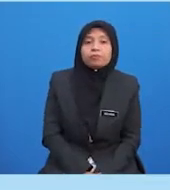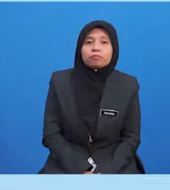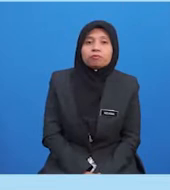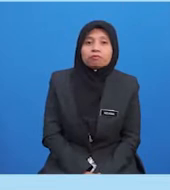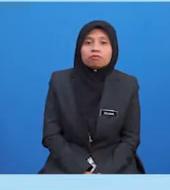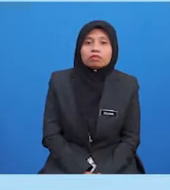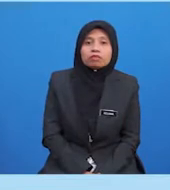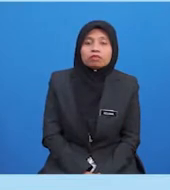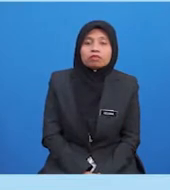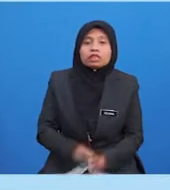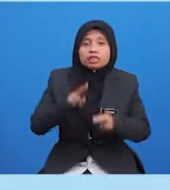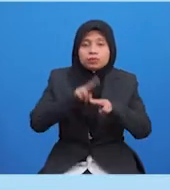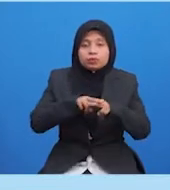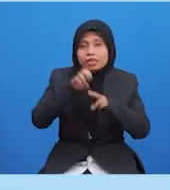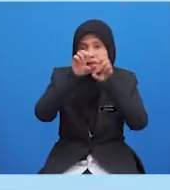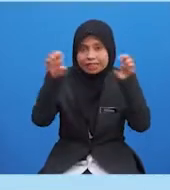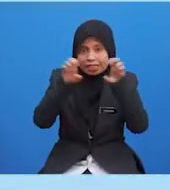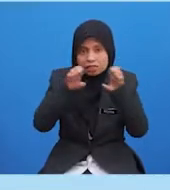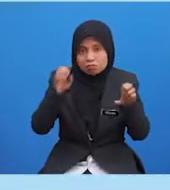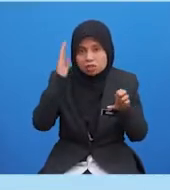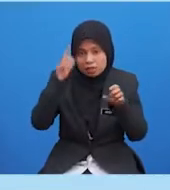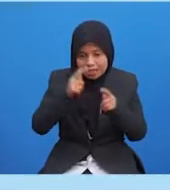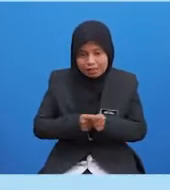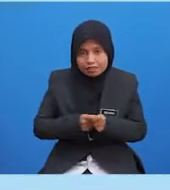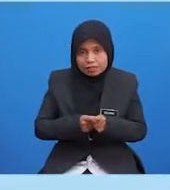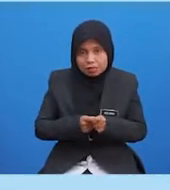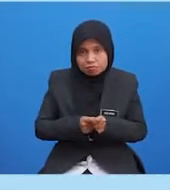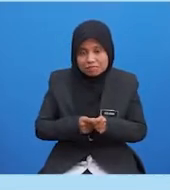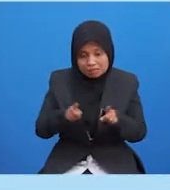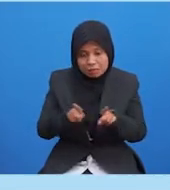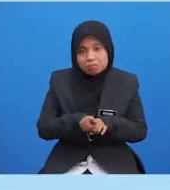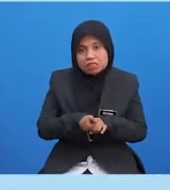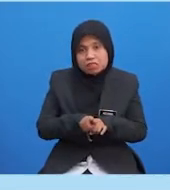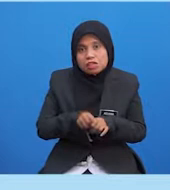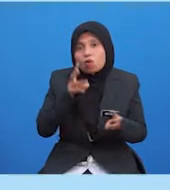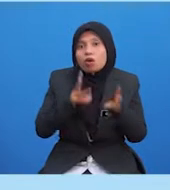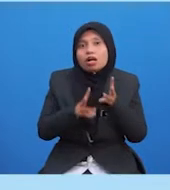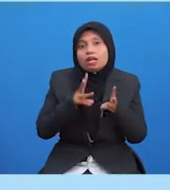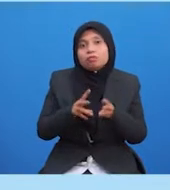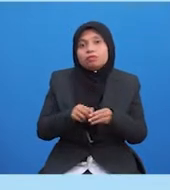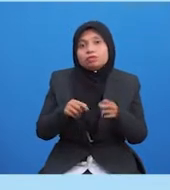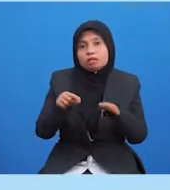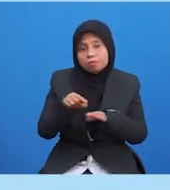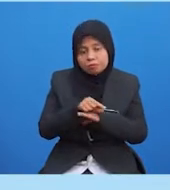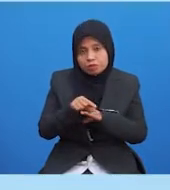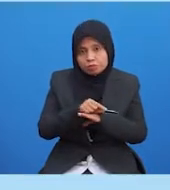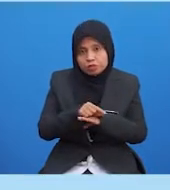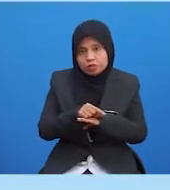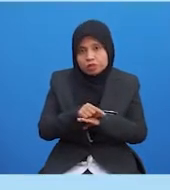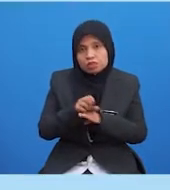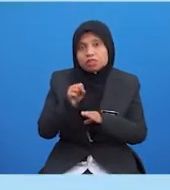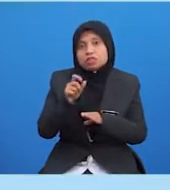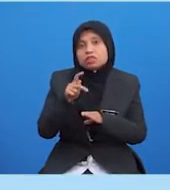Kedudukan elemen akan tetap di kedudukan yang sama walaupun pengguna scroll